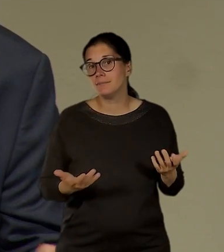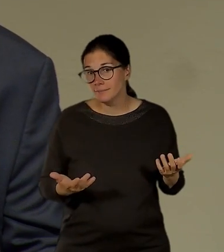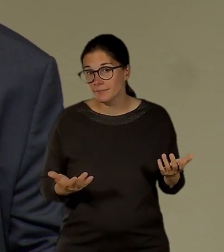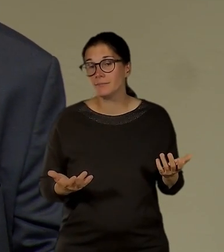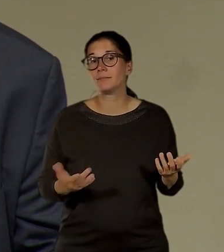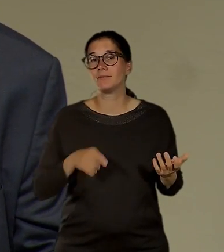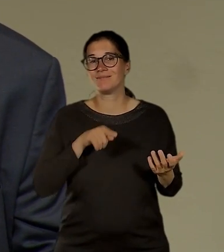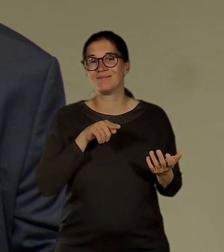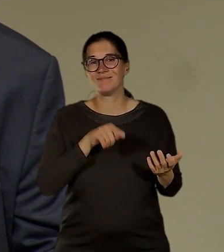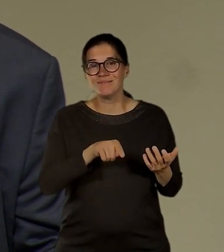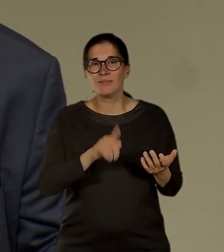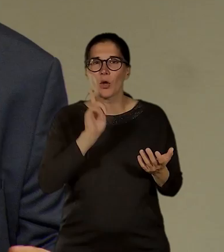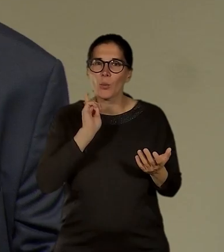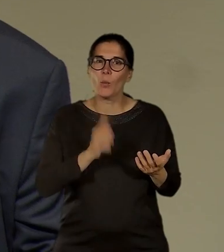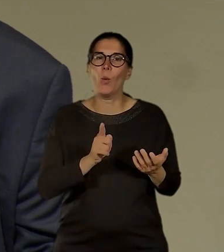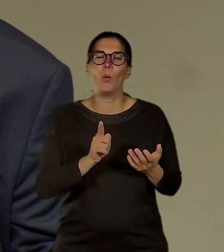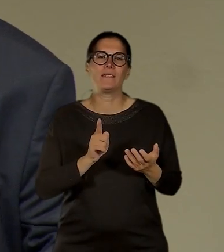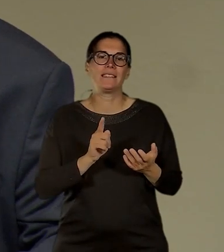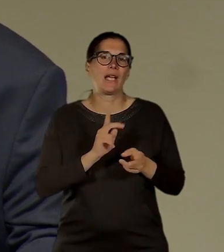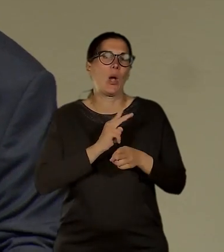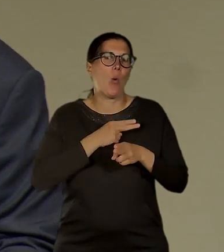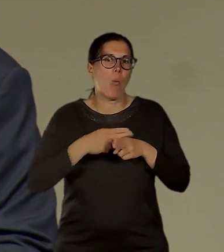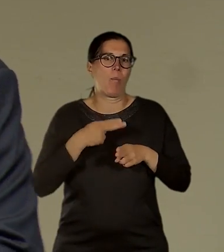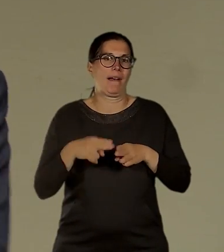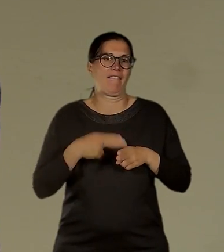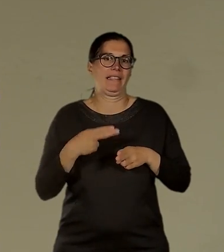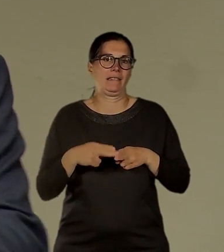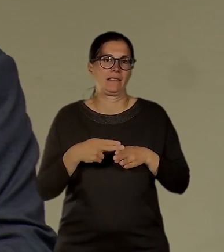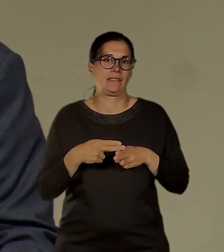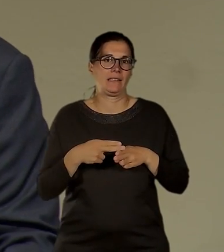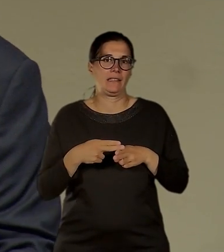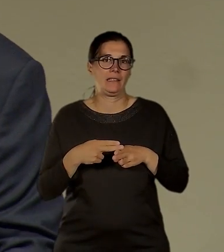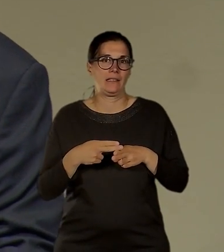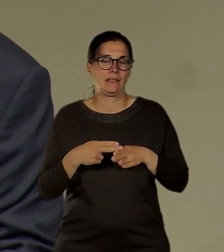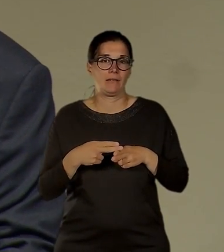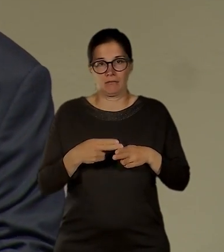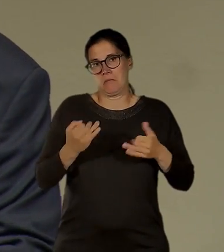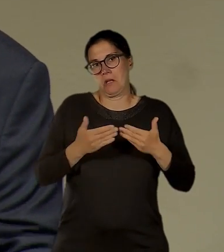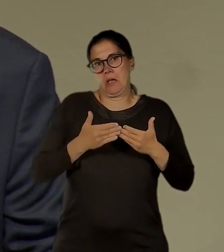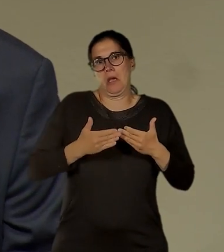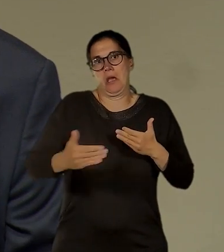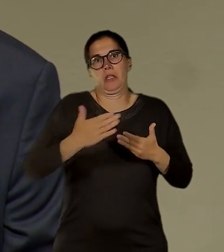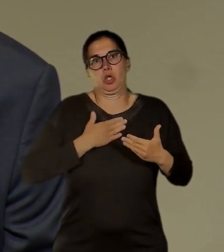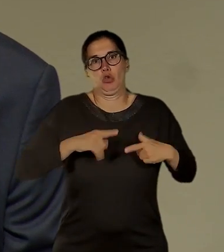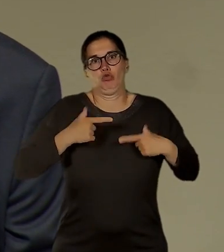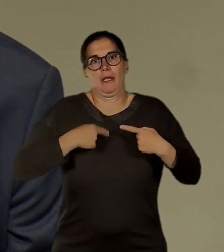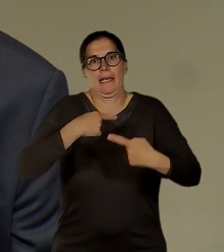jako ujařmit, protože ona nepůjde v těch za našich životů jako zrušit.